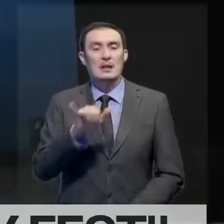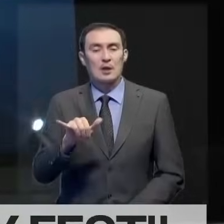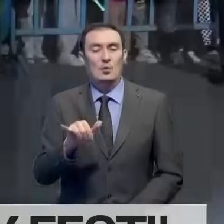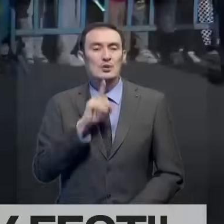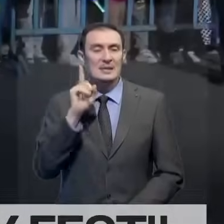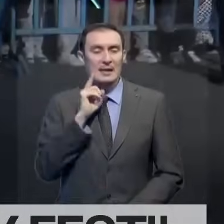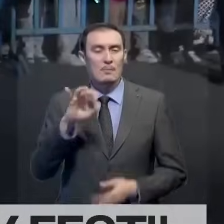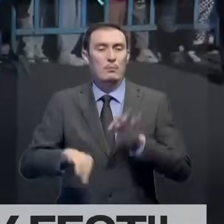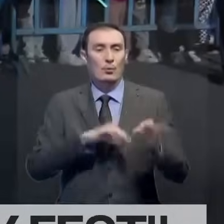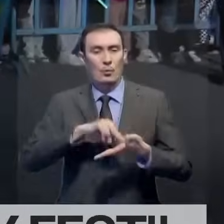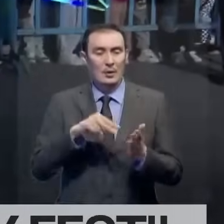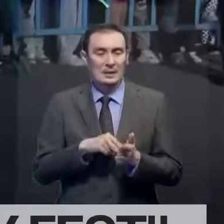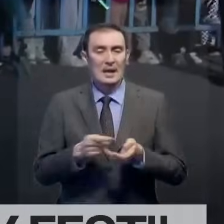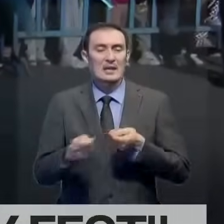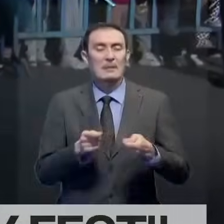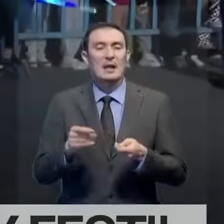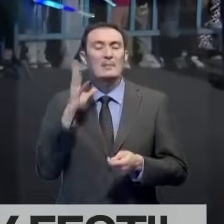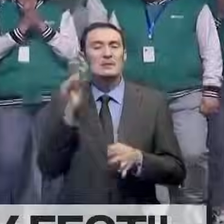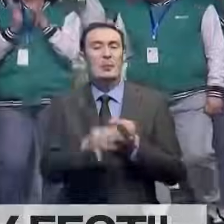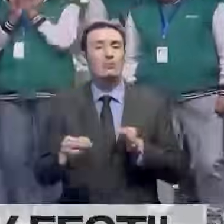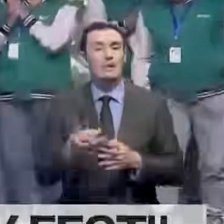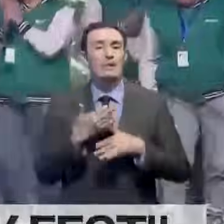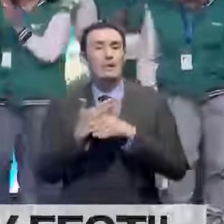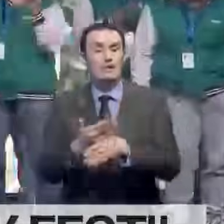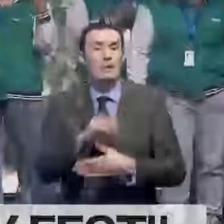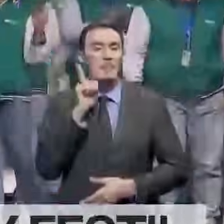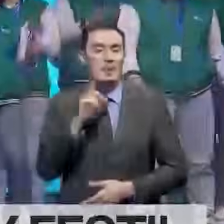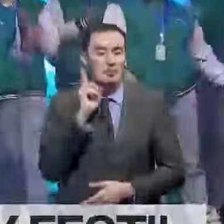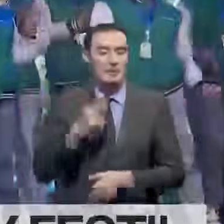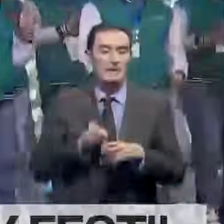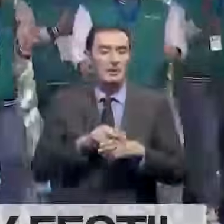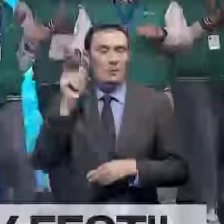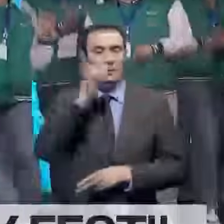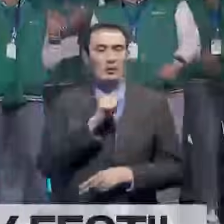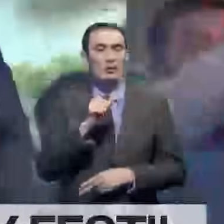– это проект Отбасы Банка и Акимата Алматинской области для поддержки молодежи. В этом году